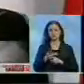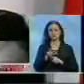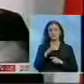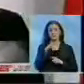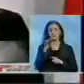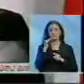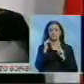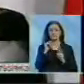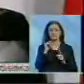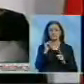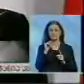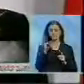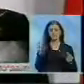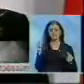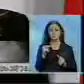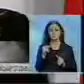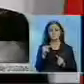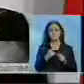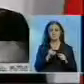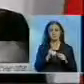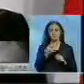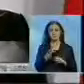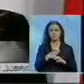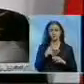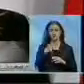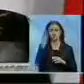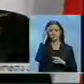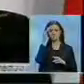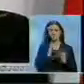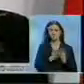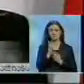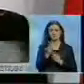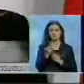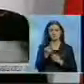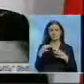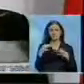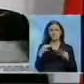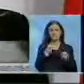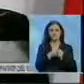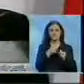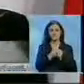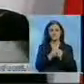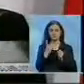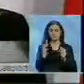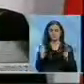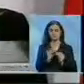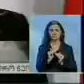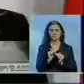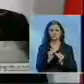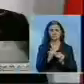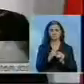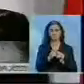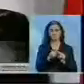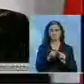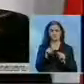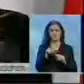მაღალი მაჩვენებელია. შესაბამისად, ეს არის ჩვენთვის პრიორიტეტი, რომ ავტოსაგზაო შემთხვევების რაოდენობა შემცირდეს.